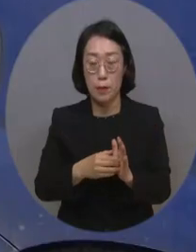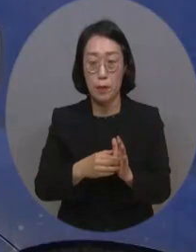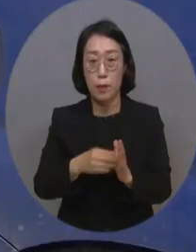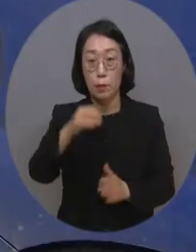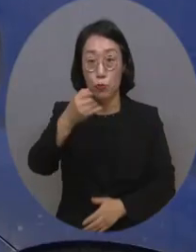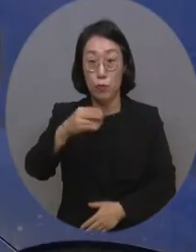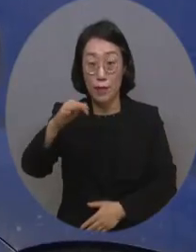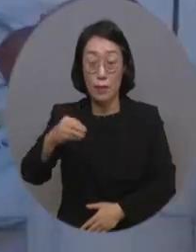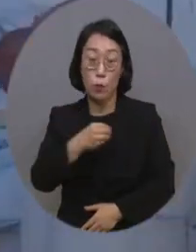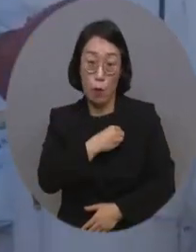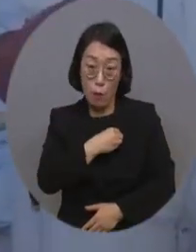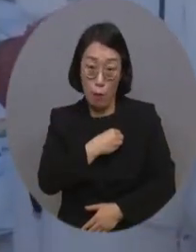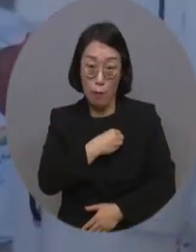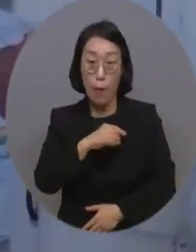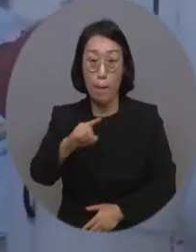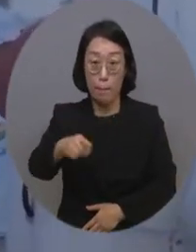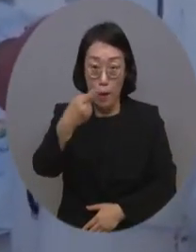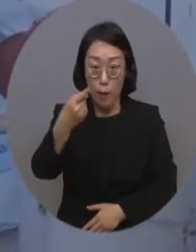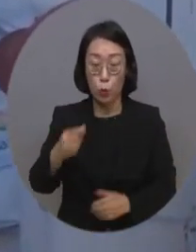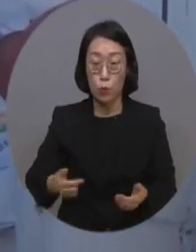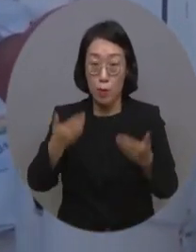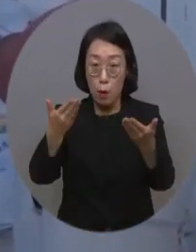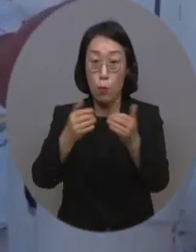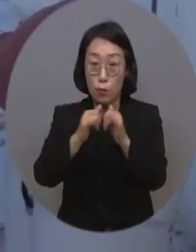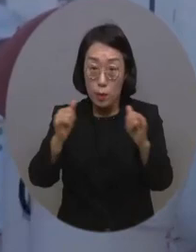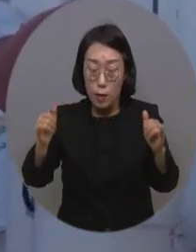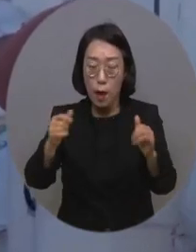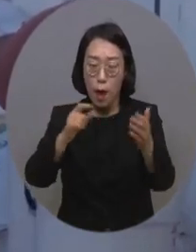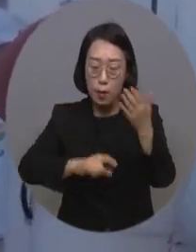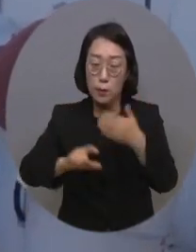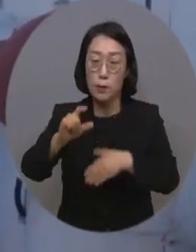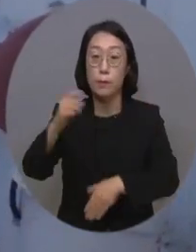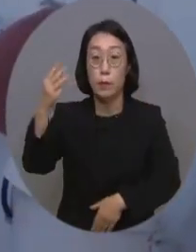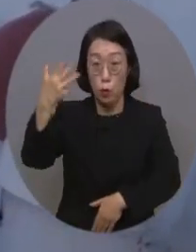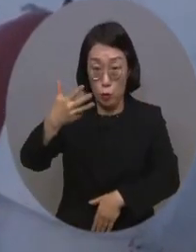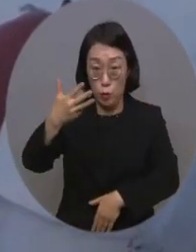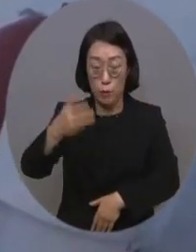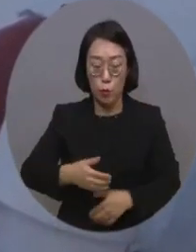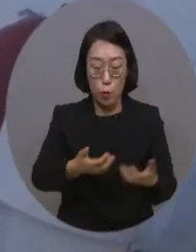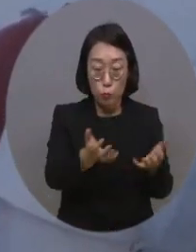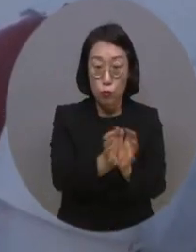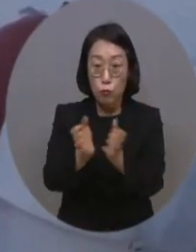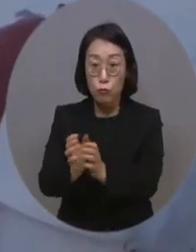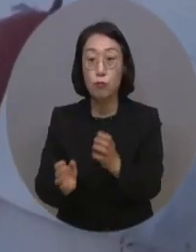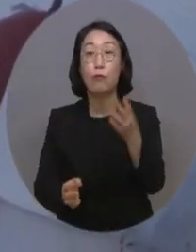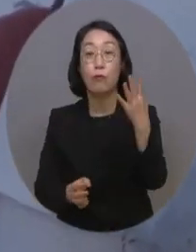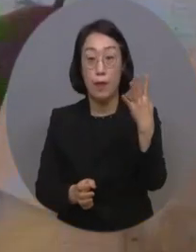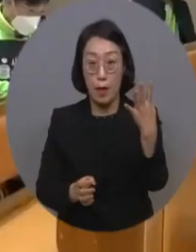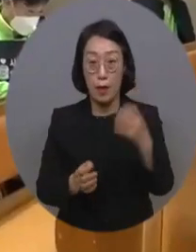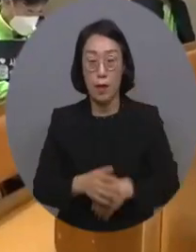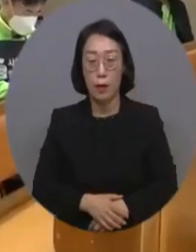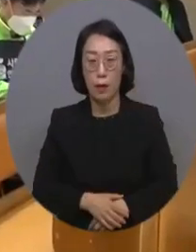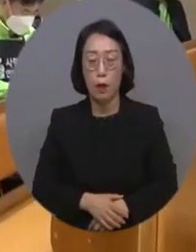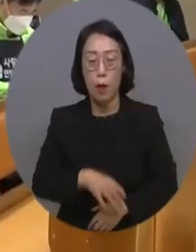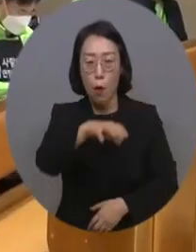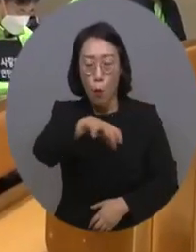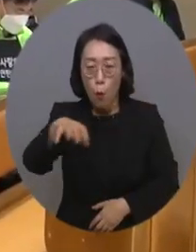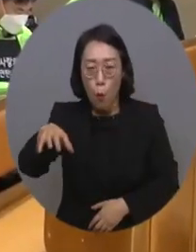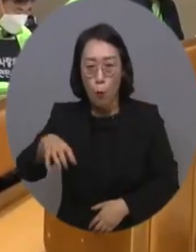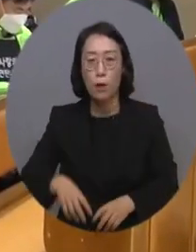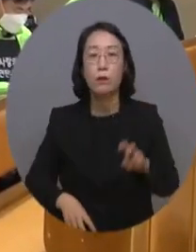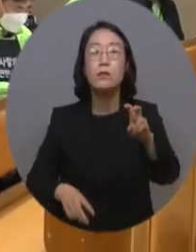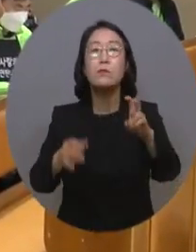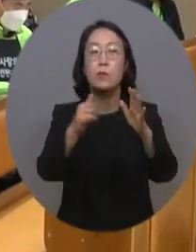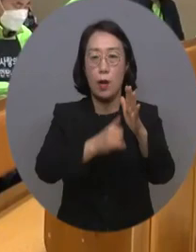휴먼브리지 회원 100여명과 자원봉사자들은 아침 8시부터 4개의 조론하며 시에서 추천한 20가정의